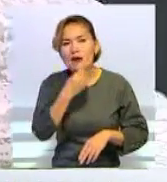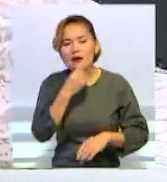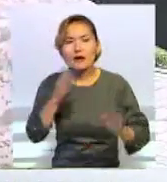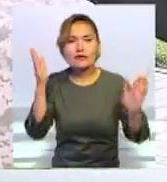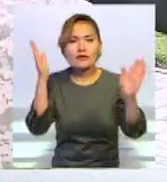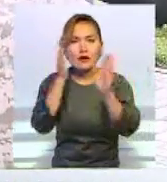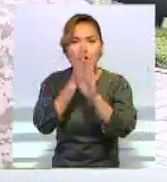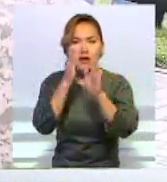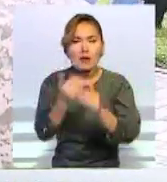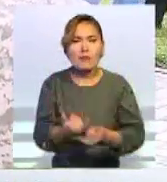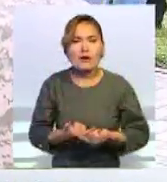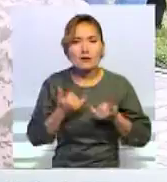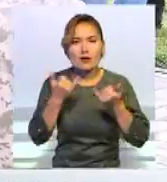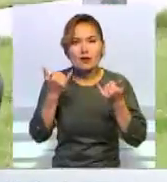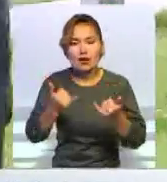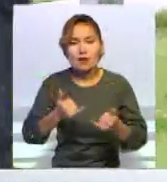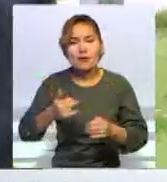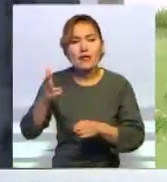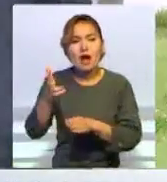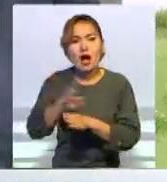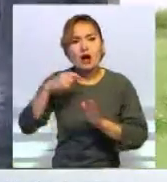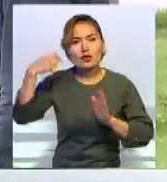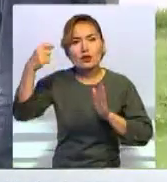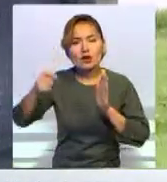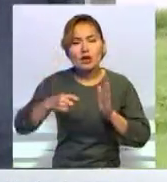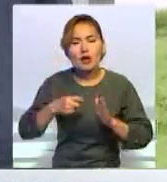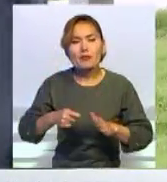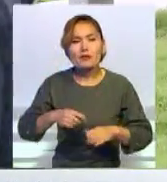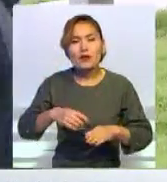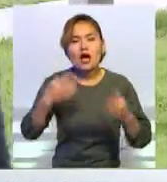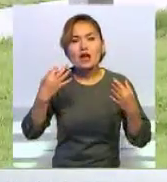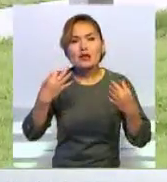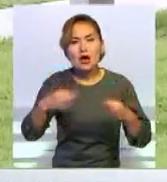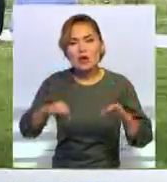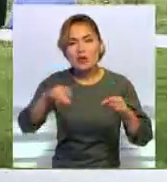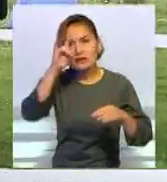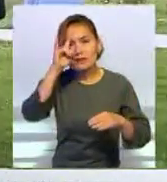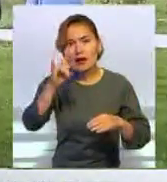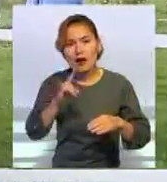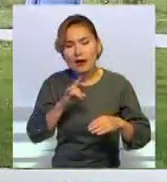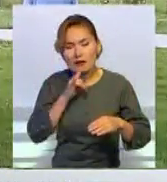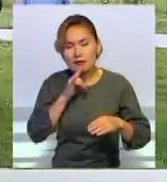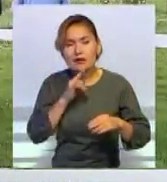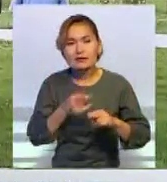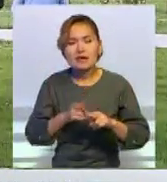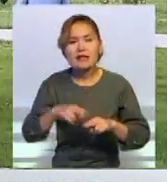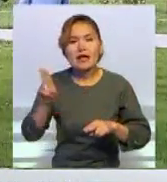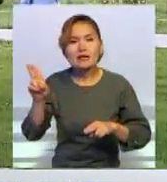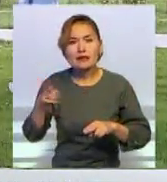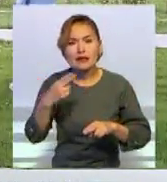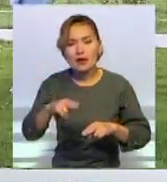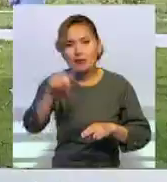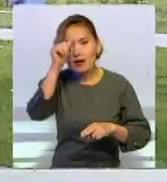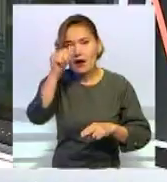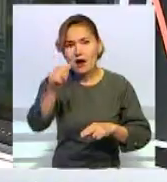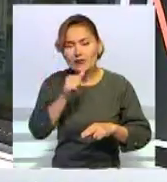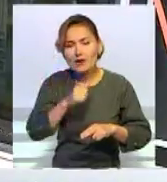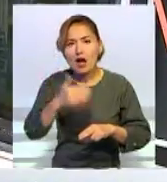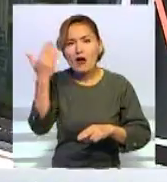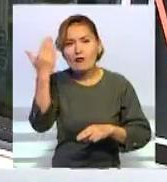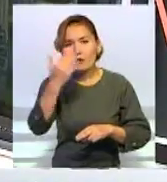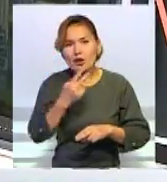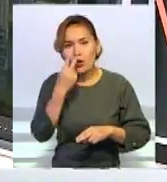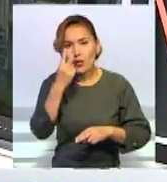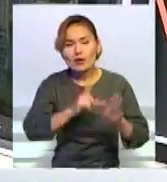қызығушылығын ояту мақсатында қолға алынған туынды тәуелсіздік күні қарсаңында көпшілік көрерменге жол тартады. Түсірілім жұмыстары Алматы облысының